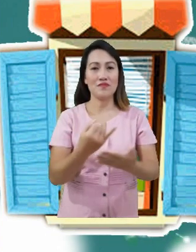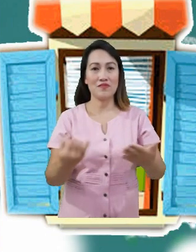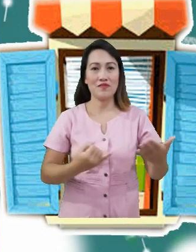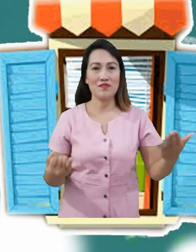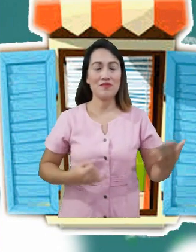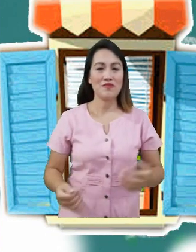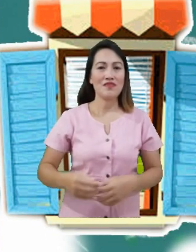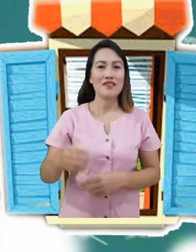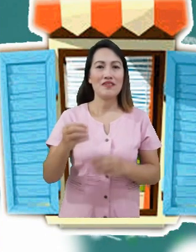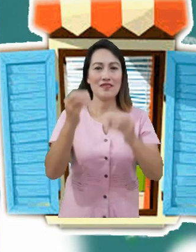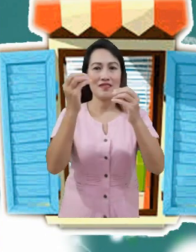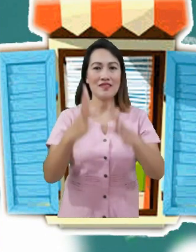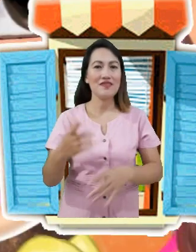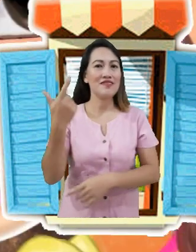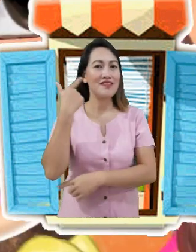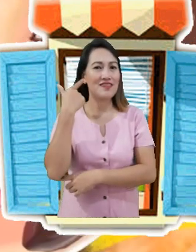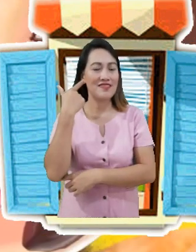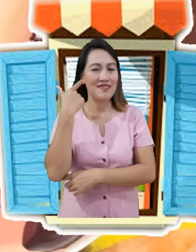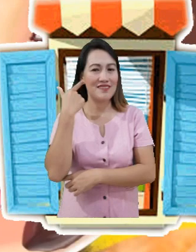Jr.